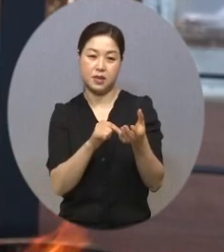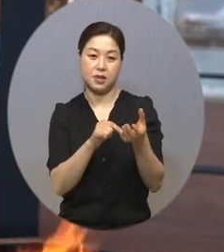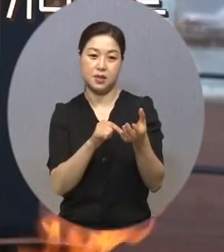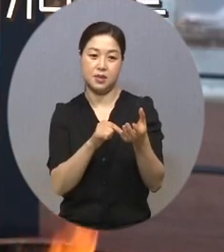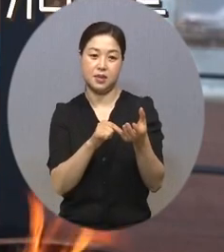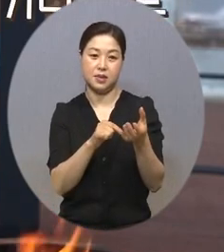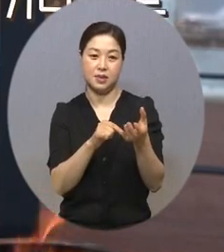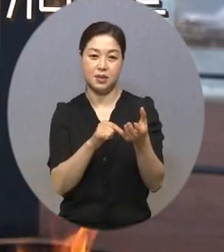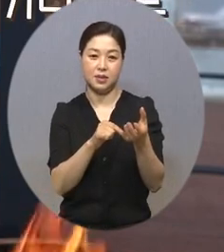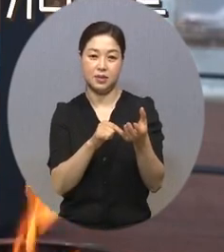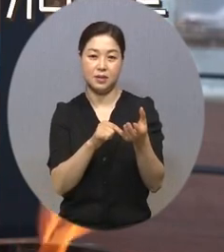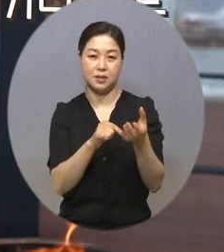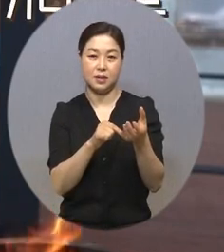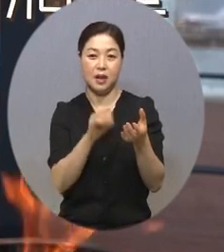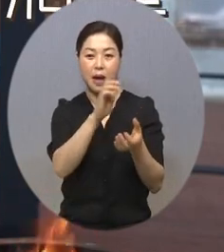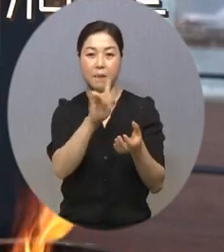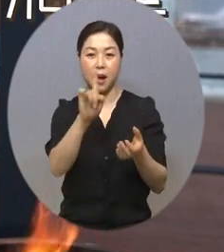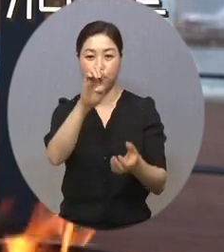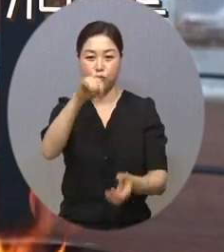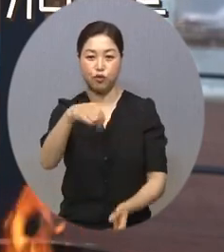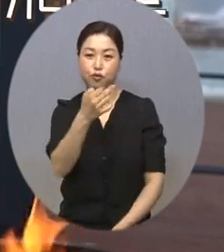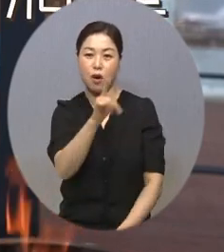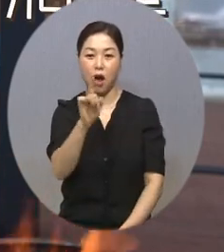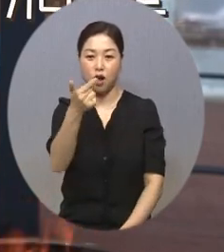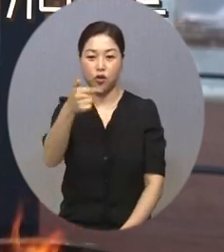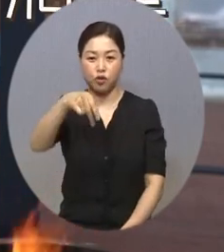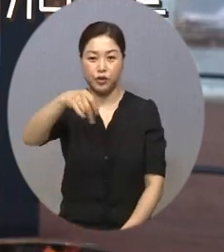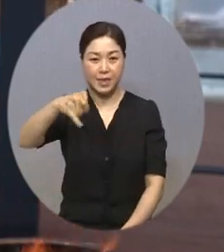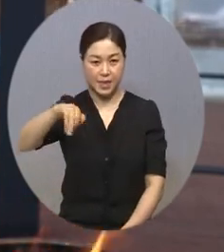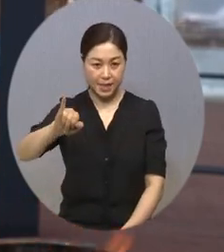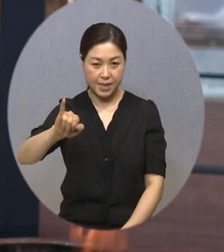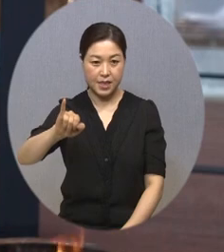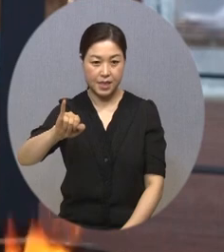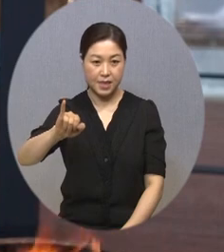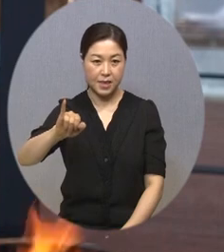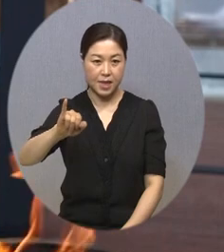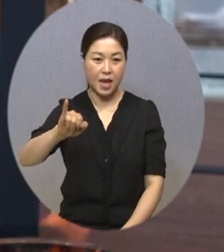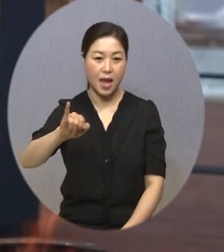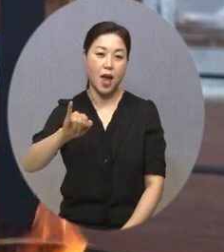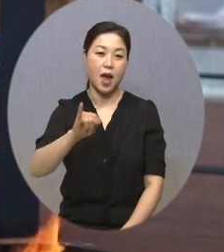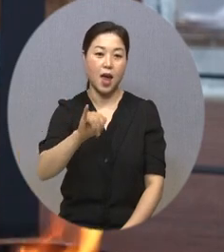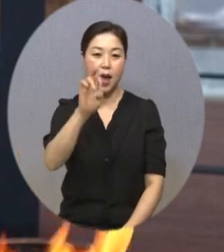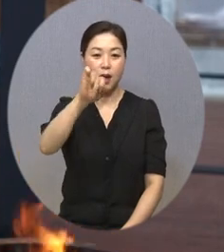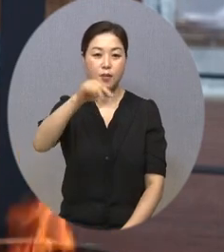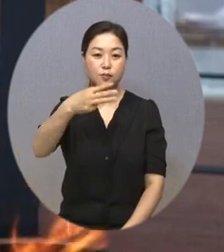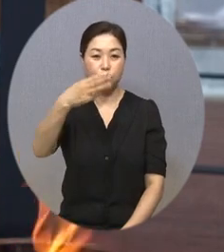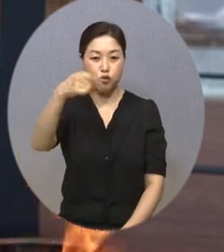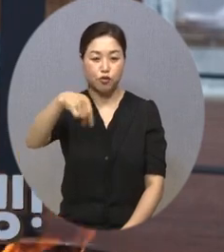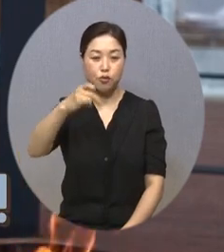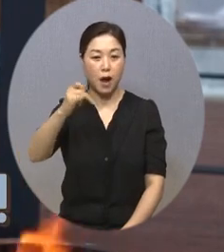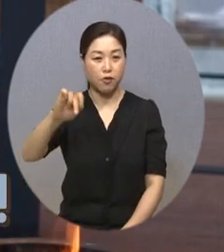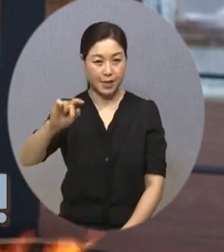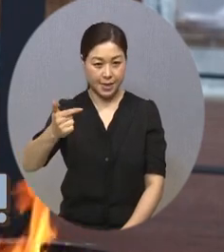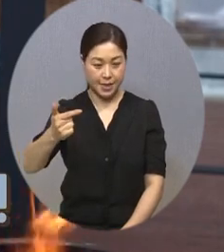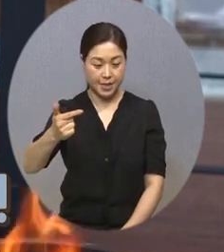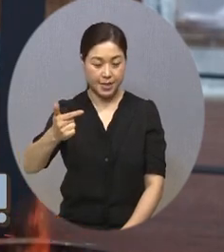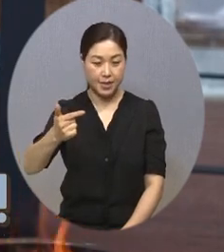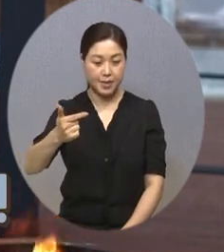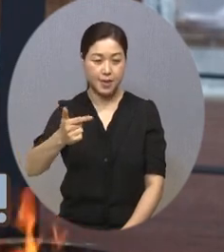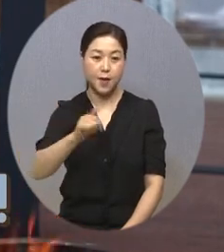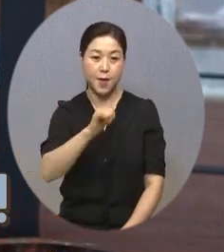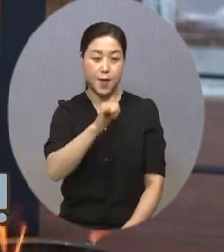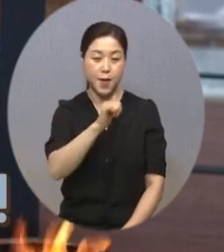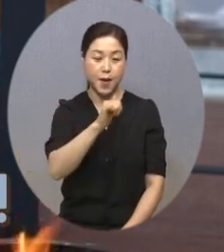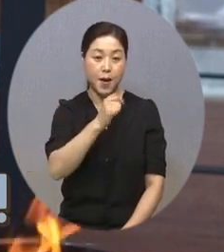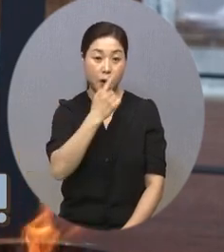아니고 기도하네 삽화 느낀 이에 극도로 마운틴 해라 챙 근데 이 생각에 대해서 저와 설명해줄